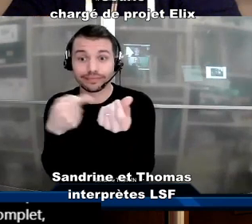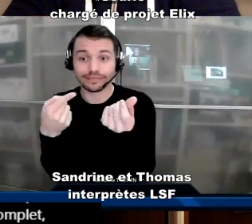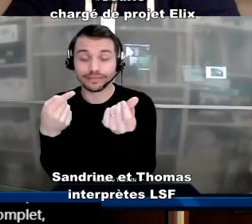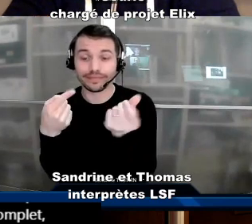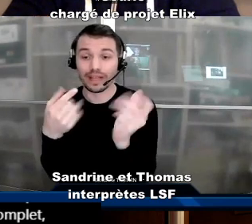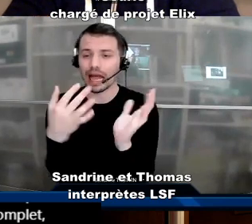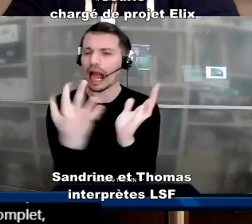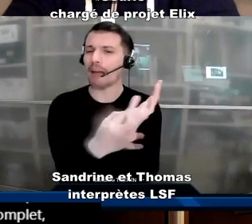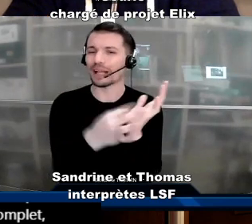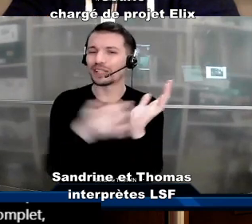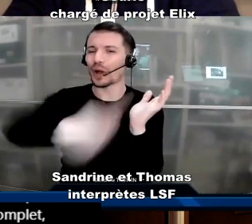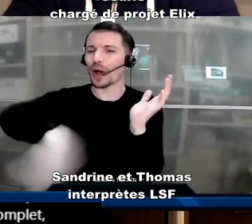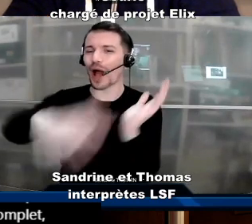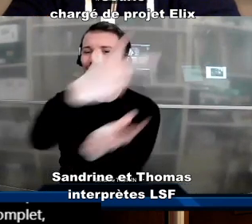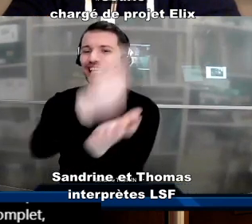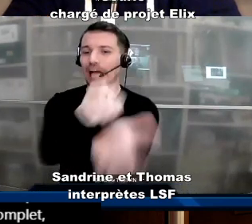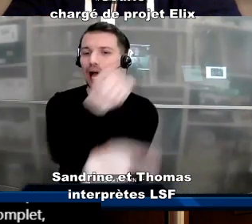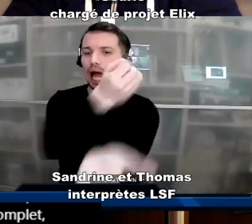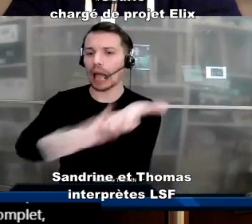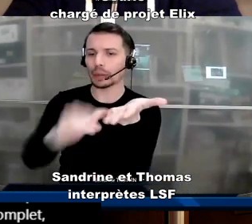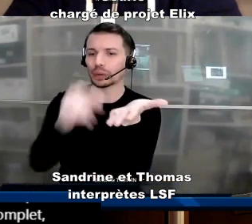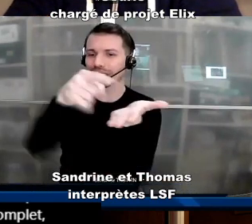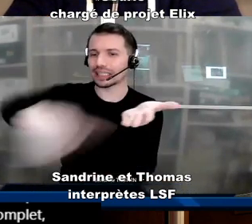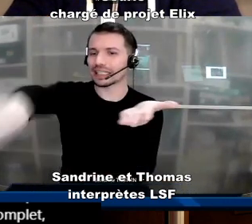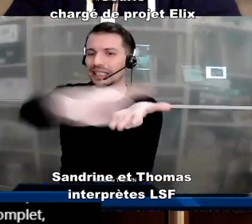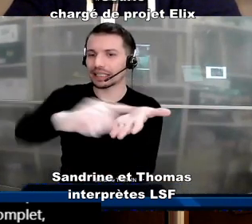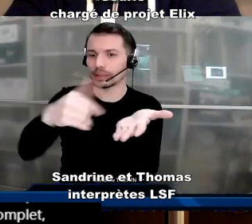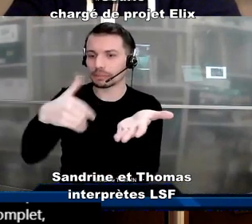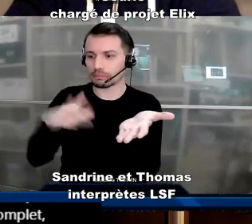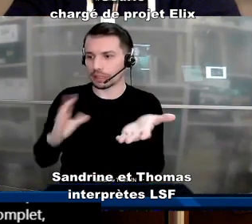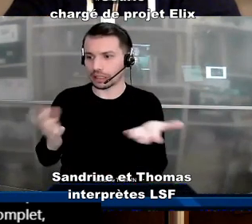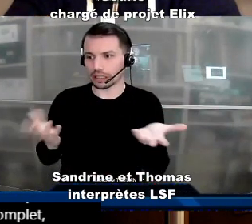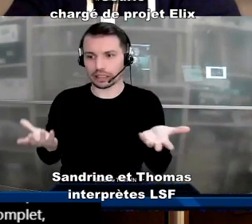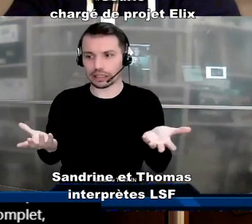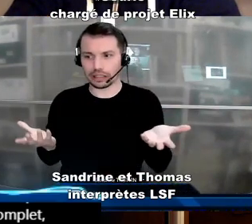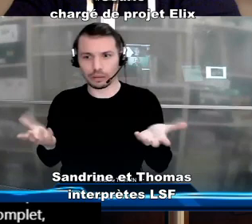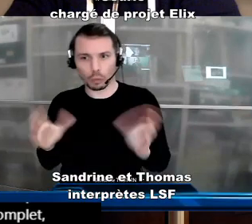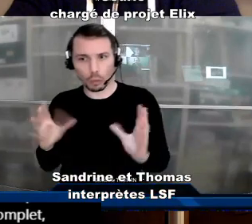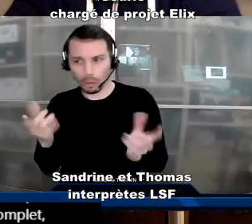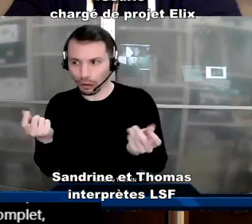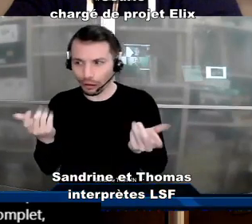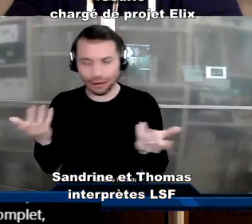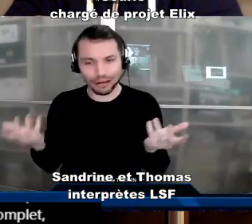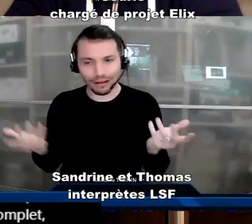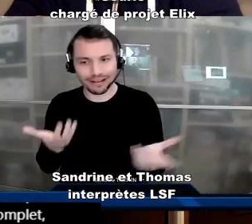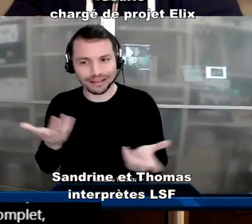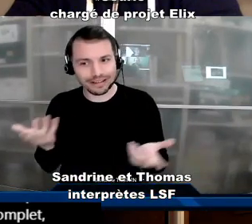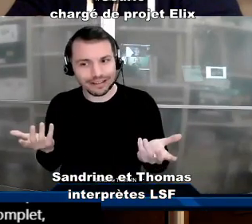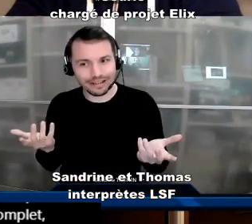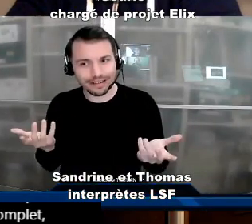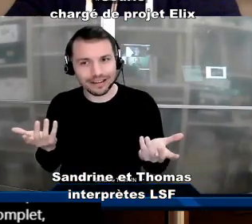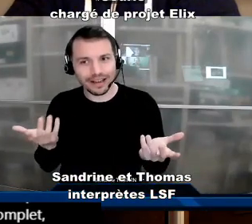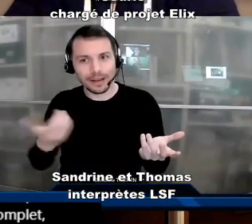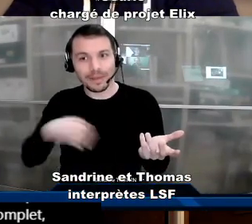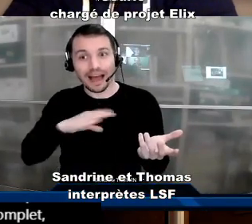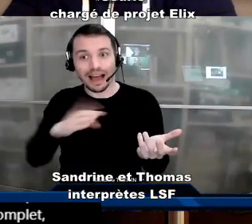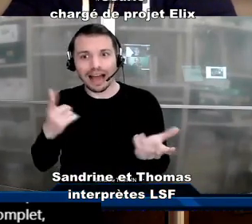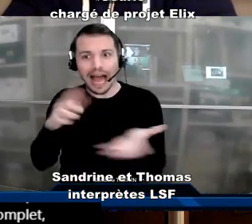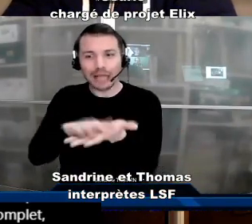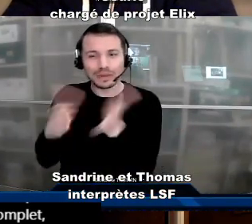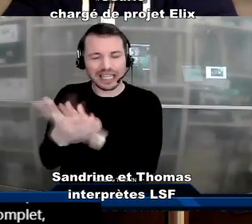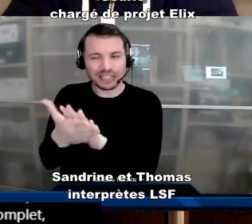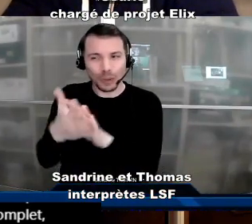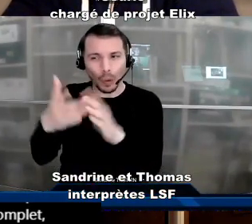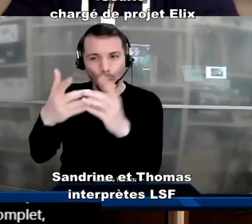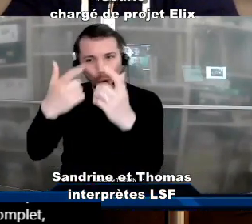elle est gratuite. Mais comment vous arrivez à... Parce que c'est quelque chose que... Enfin, c'est associatif, mais...